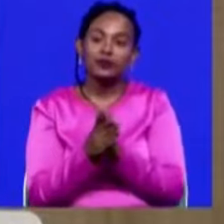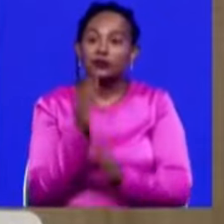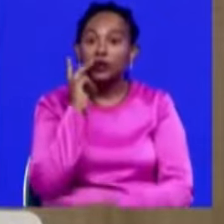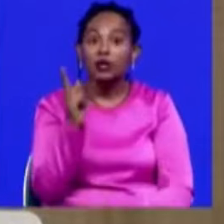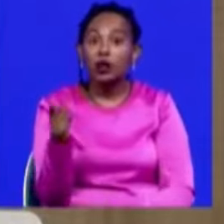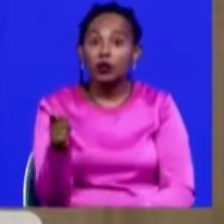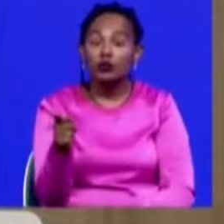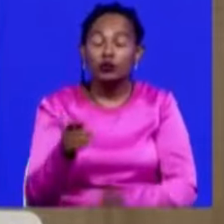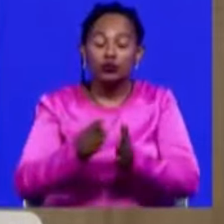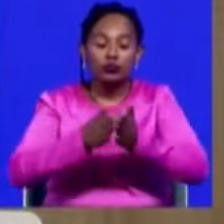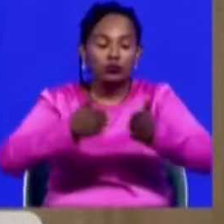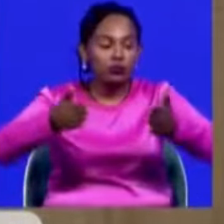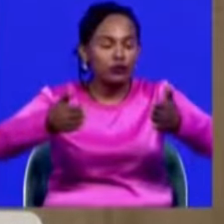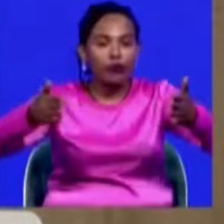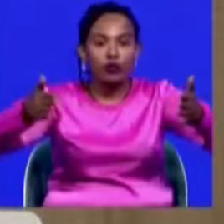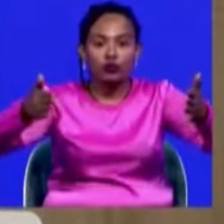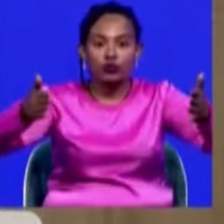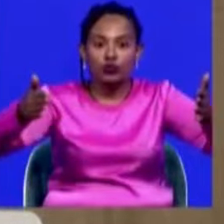ታዩታላችሁ። ሳይዙ የያዘውን ቴክኖሎጂ